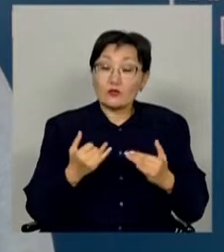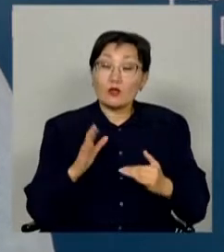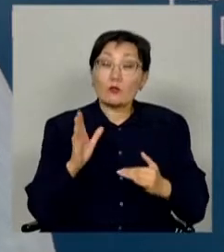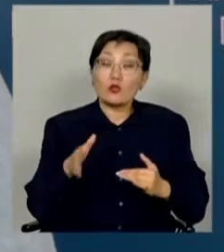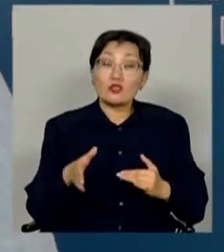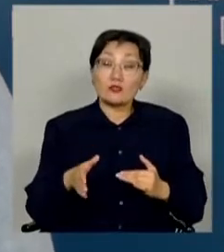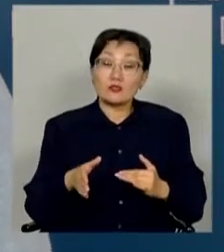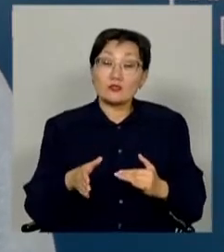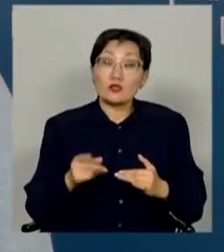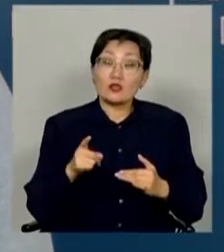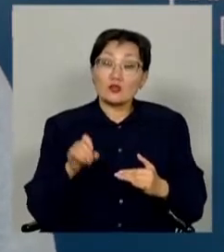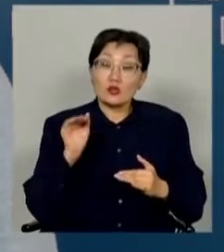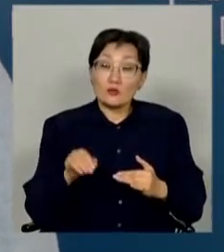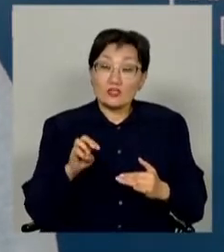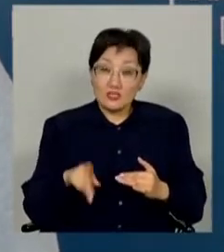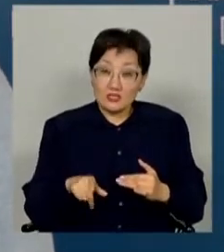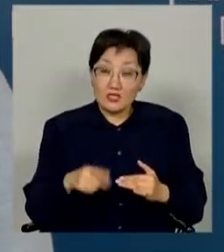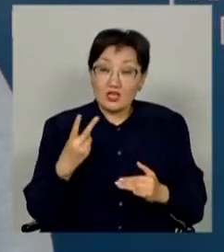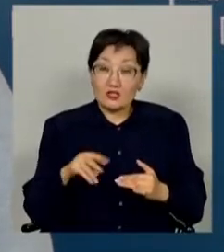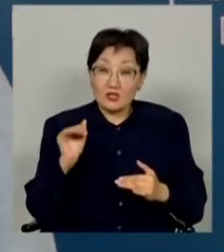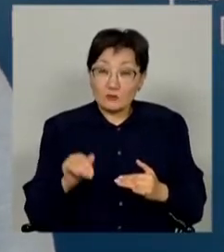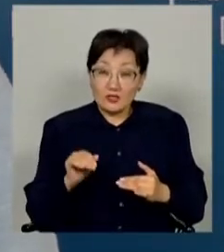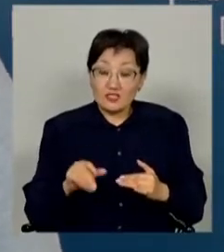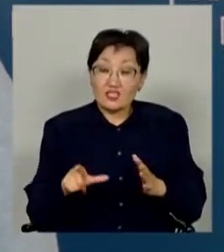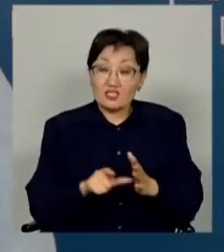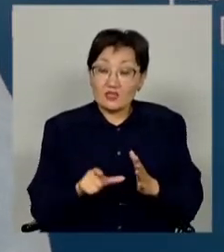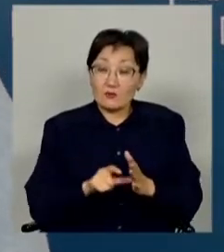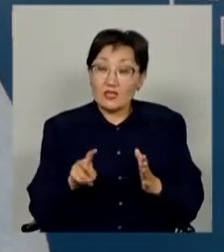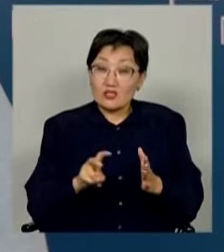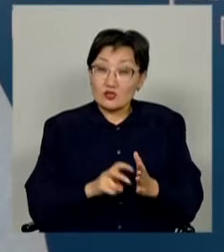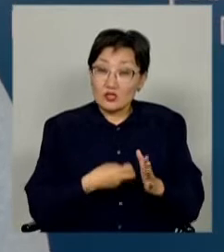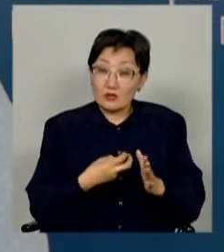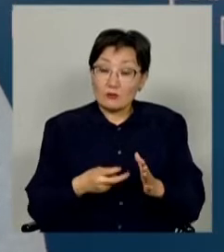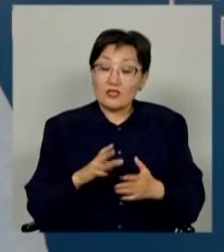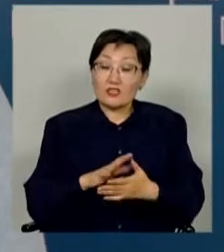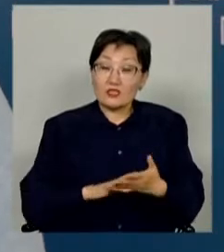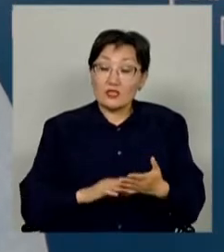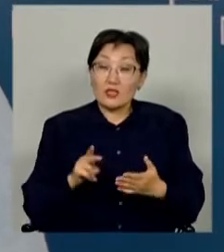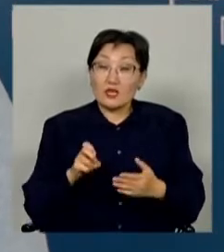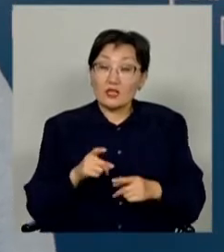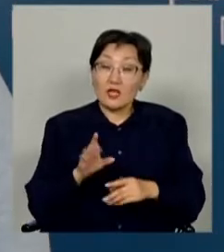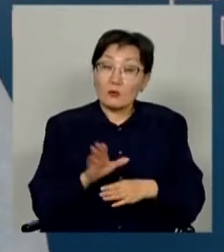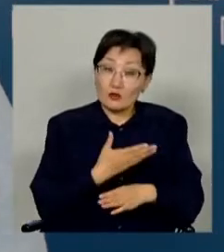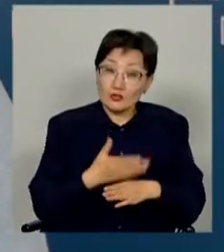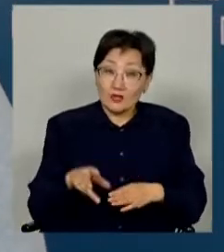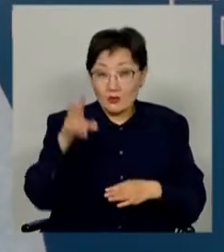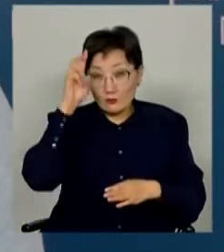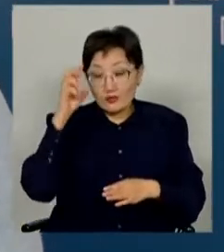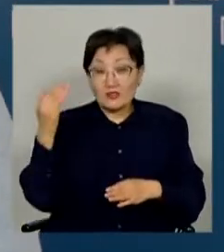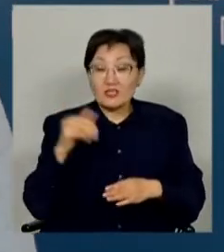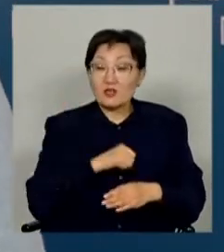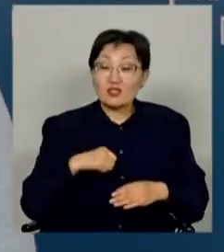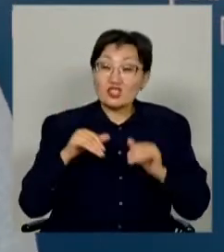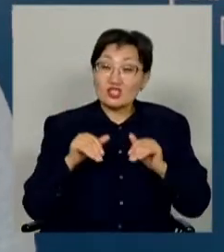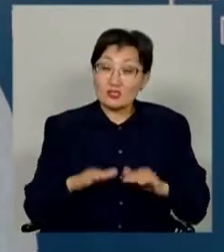болашақта 100 мың теңгенің 20 мың теңгесі ғана салыққа кетіп, ары қарай оны қалай бөлетіні мемлекет тарапынан өзі шешіледі.